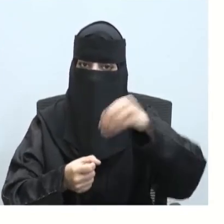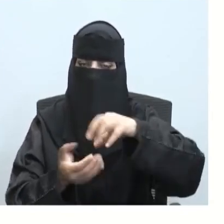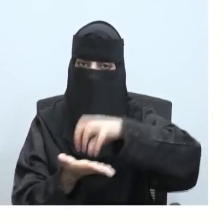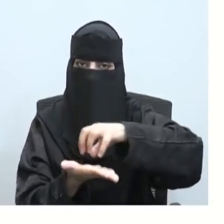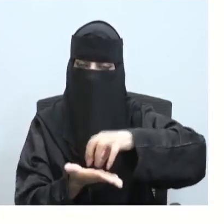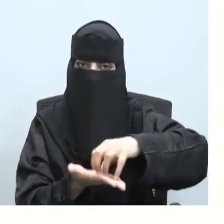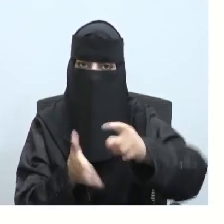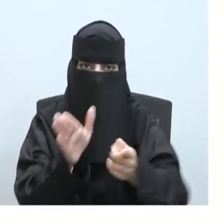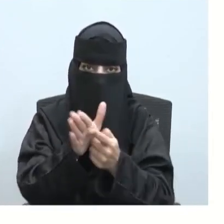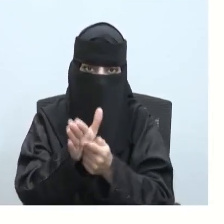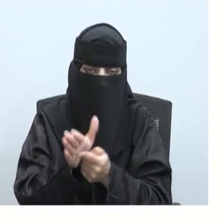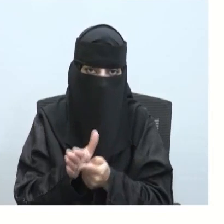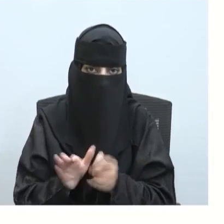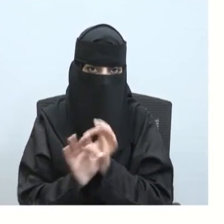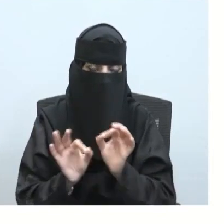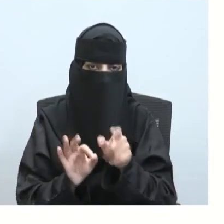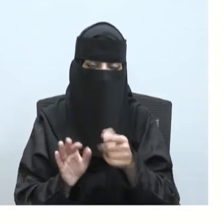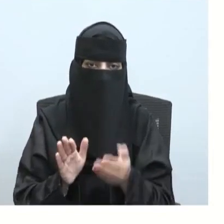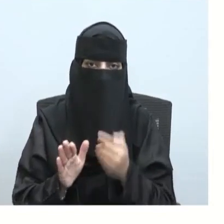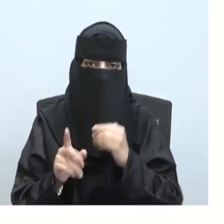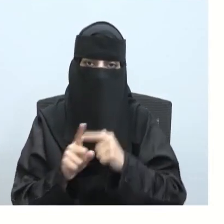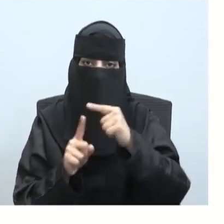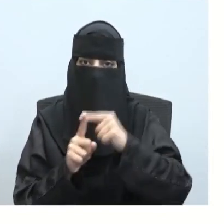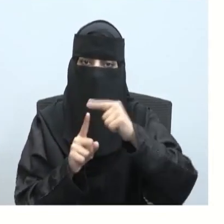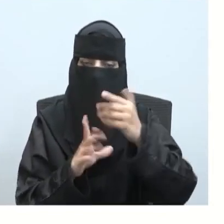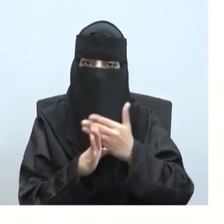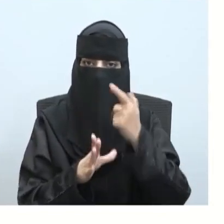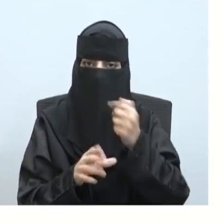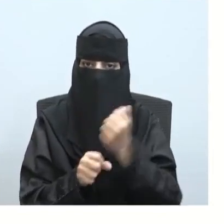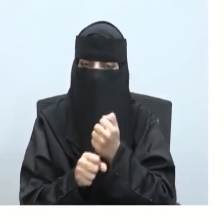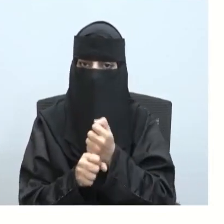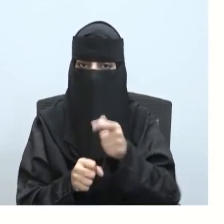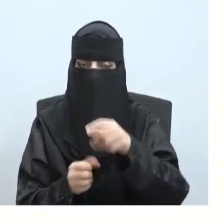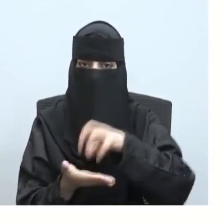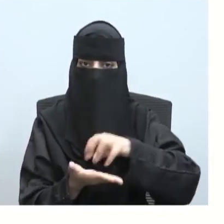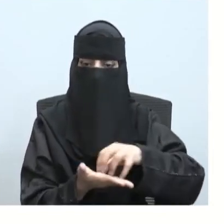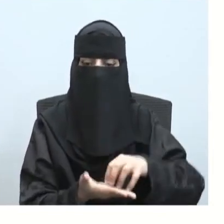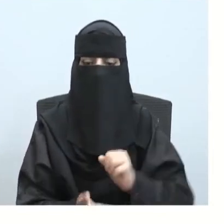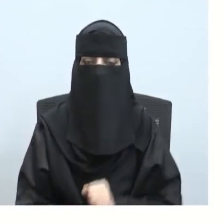محطات شحن عبر الطريق. هل تستخدم أقل عدد ممكن من محطات الشحن؟